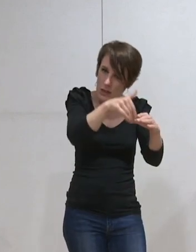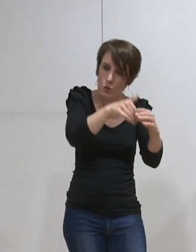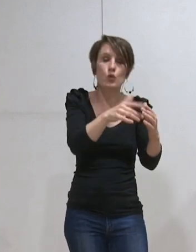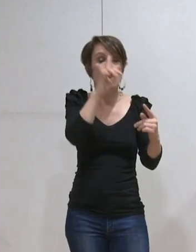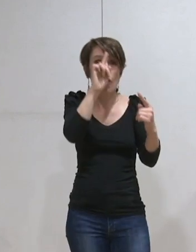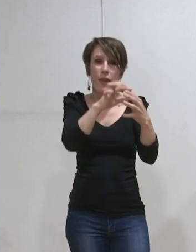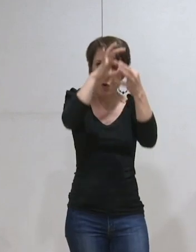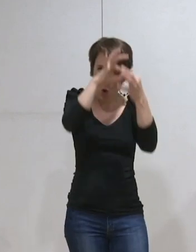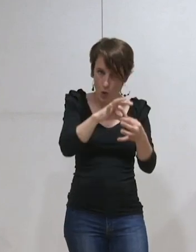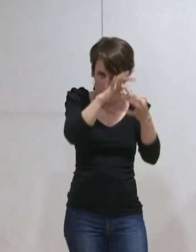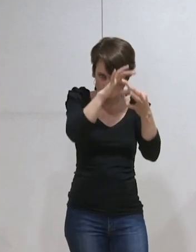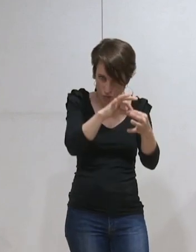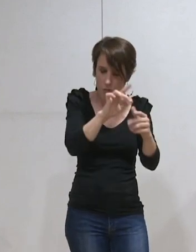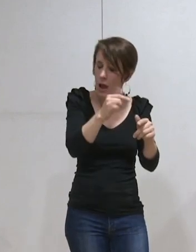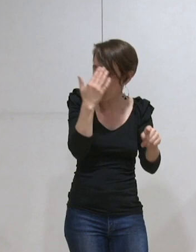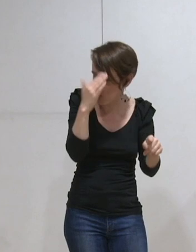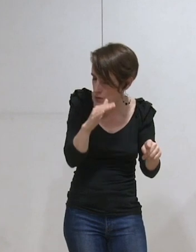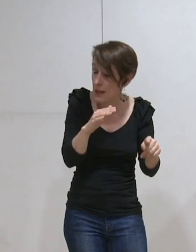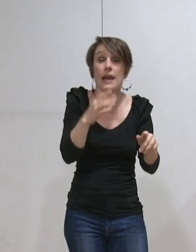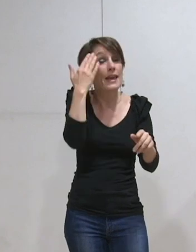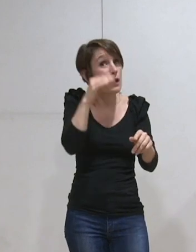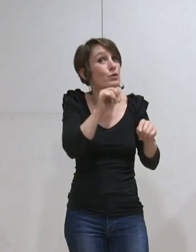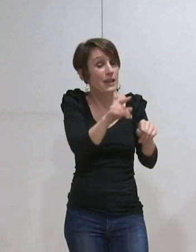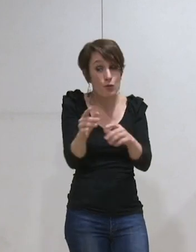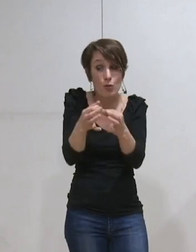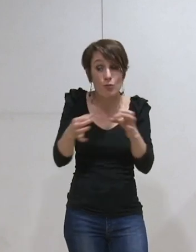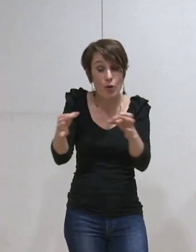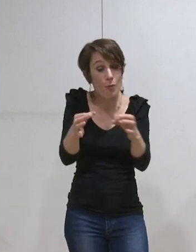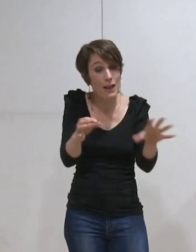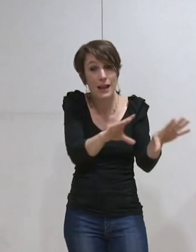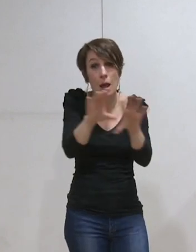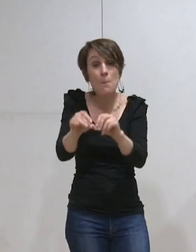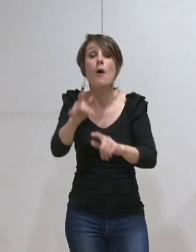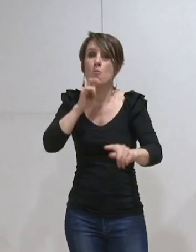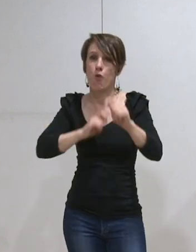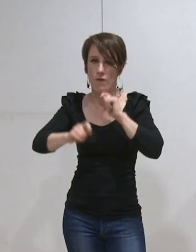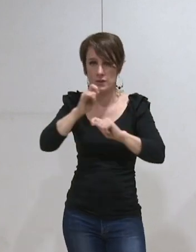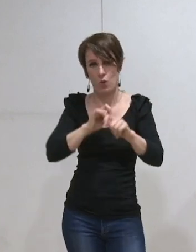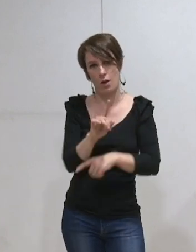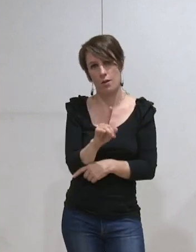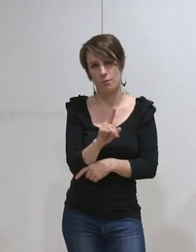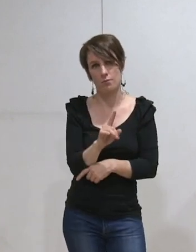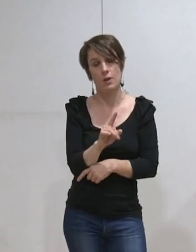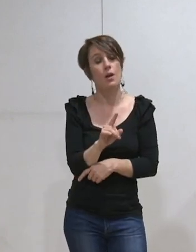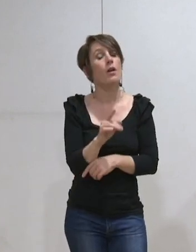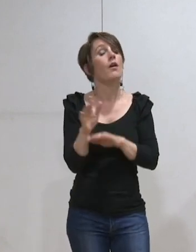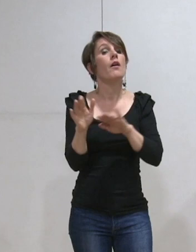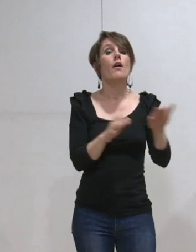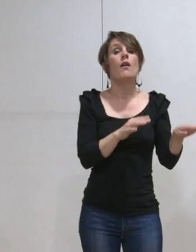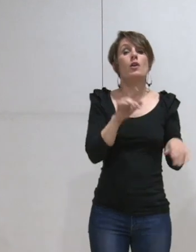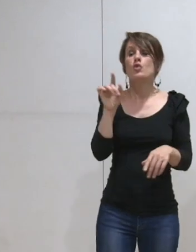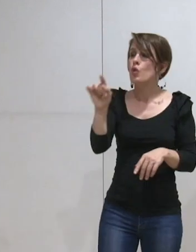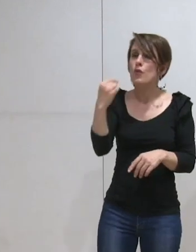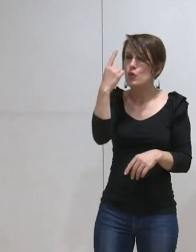est temporaire enfin vous connais vous souhaitez connaître si un projet existe d'implanter une mosquée qui vous